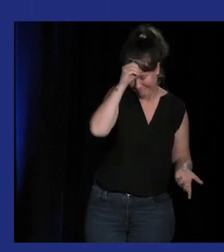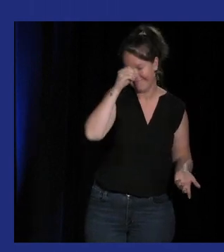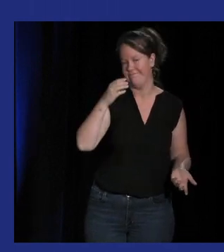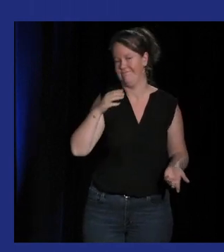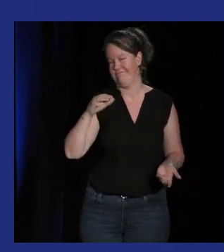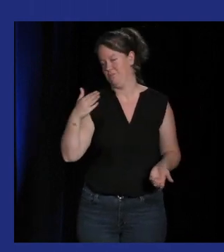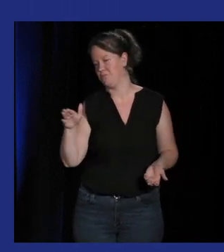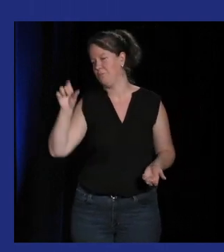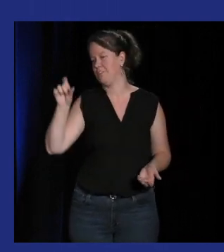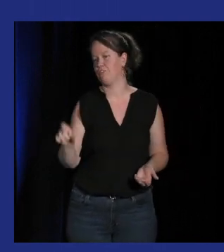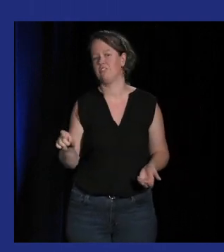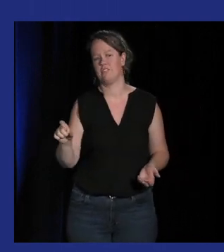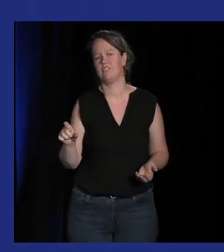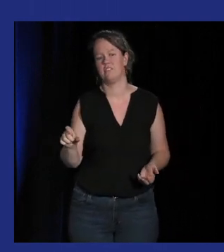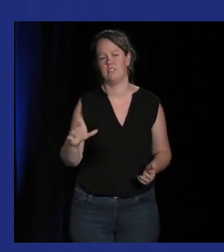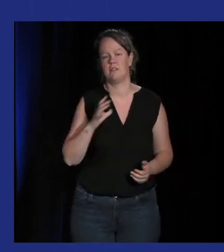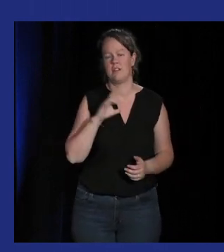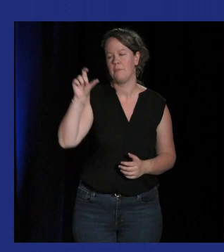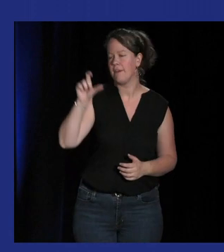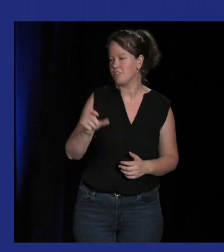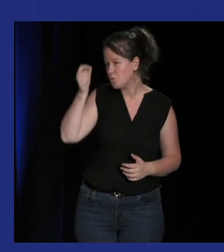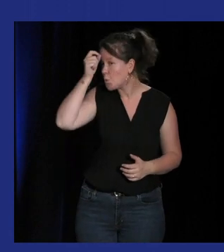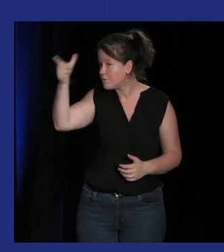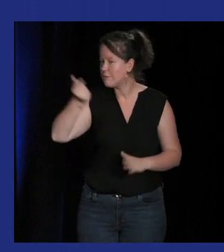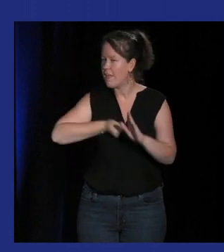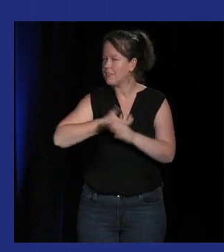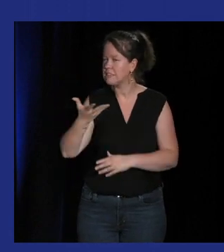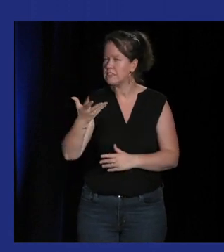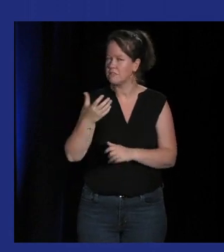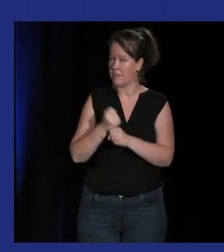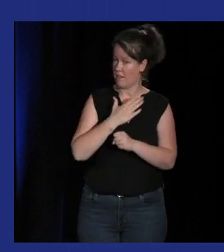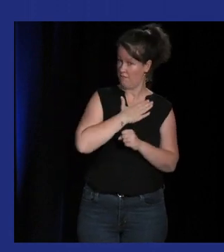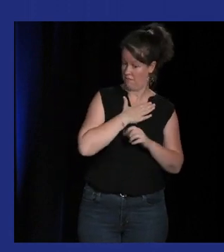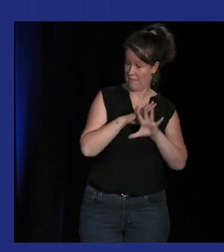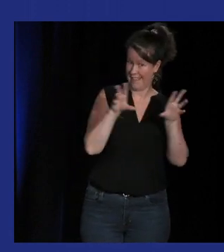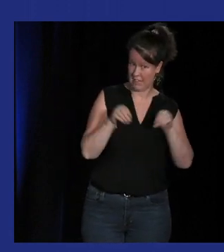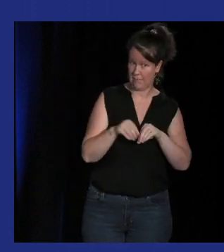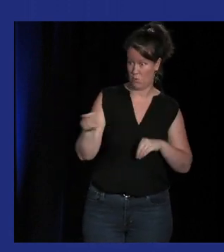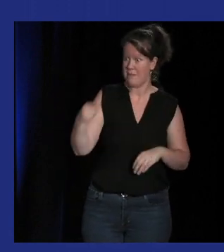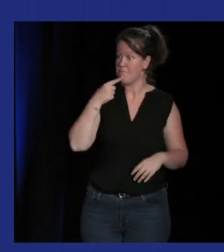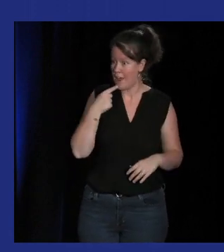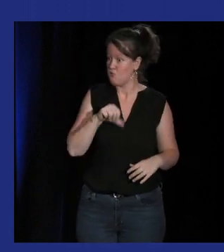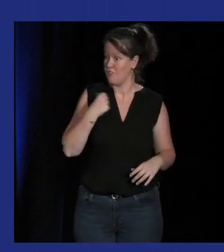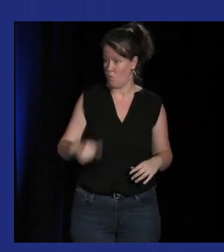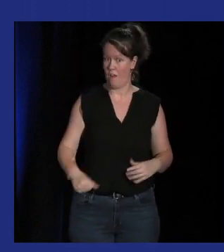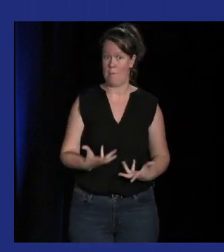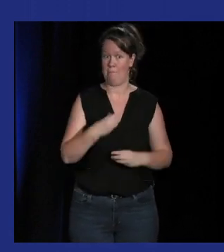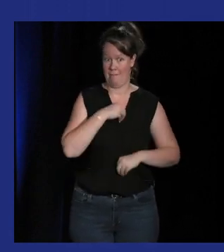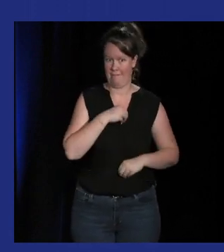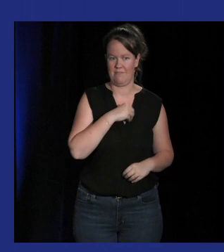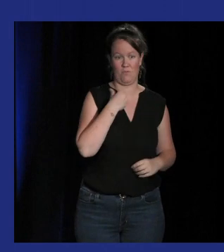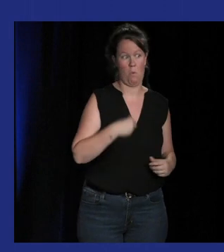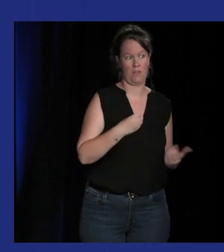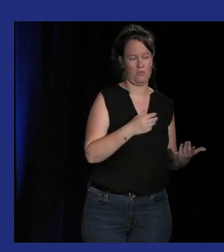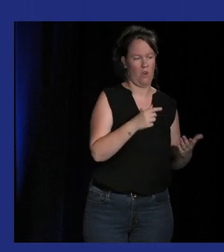concept artiste qui est taïwanais et donc qui parlait mandarin donc je l'ai énormément embêté en disant est-ce que cette phrase ça veut dire ça